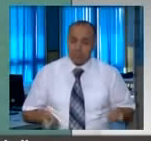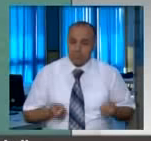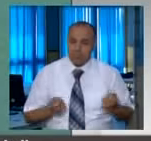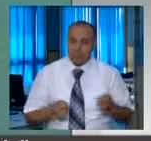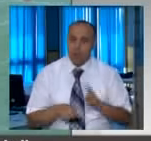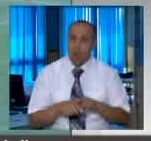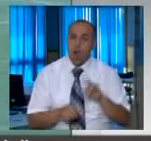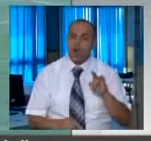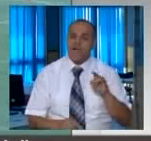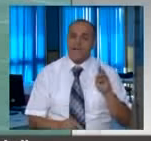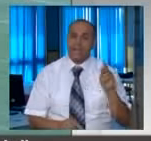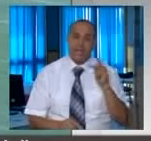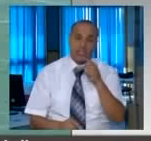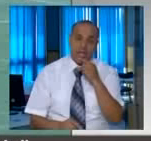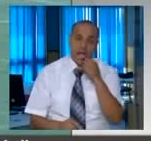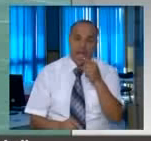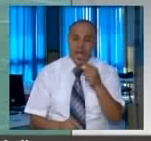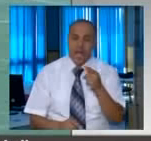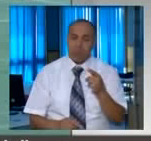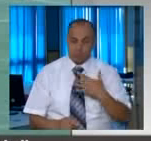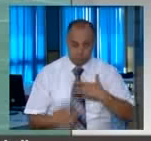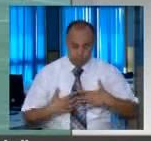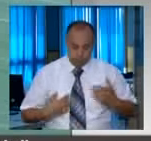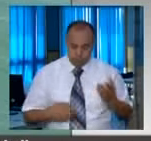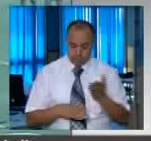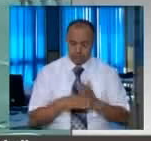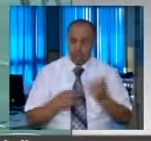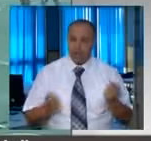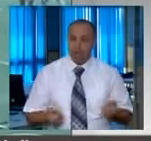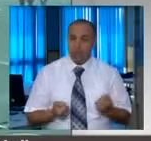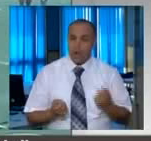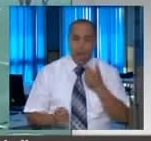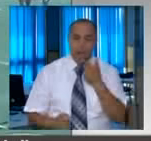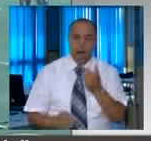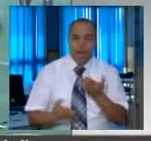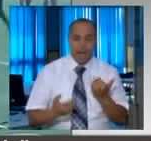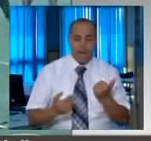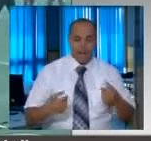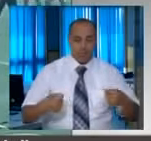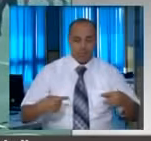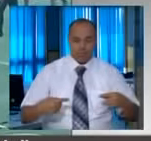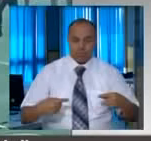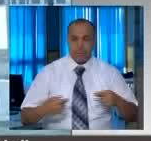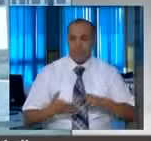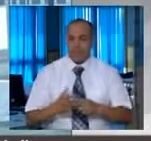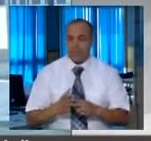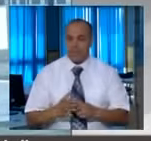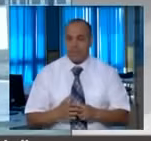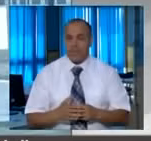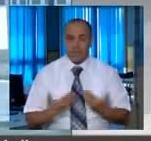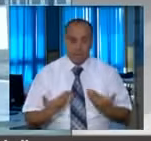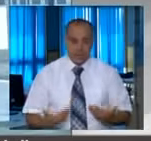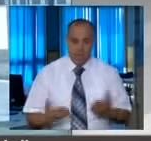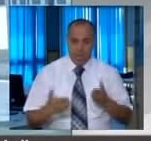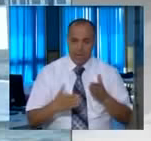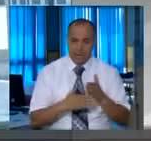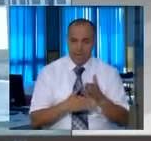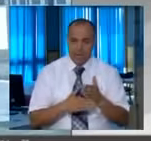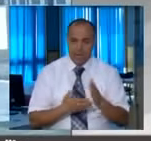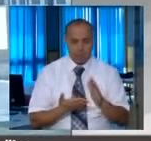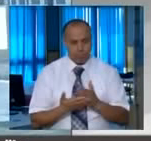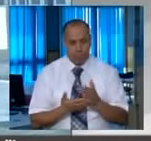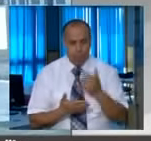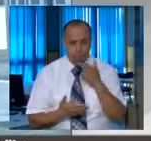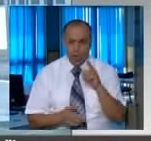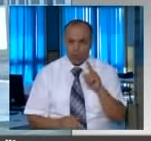موريكا سبرجاك على الاعتناء باللياقة البدنية للاعبين قبل الدخول في الجانب التكتيكي. دخلنا معنا في ريكوبيراسيون البارح،